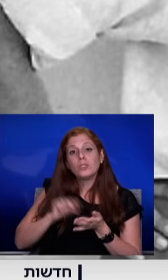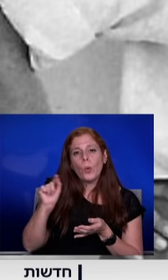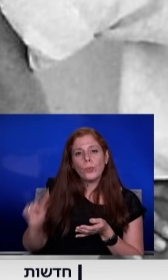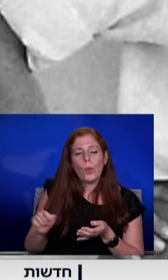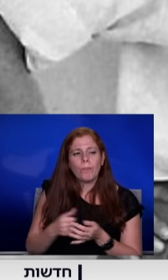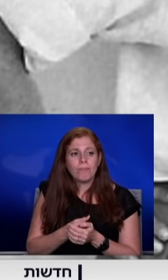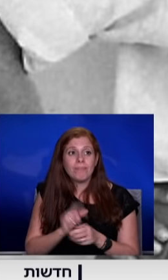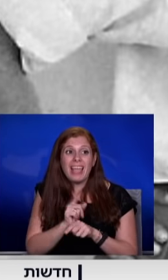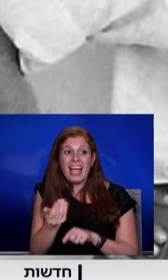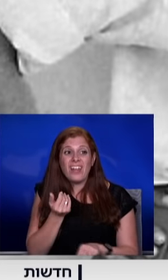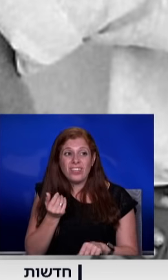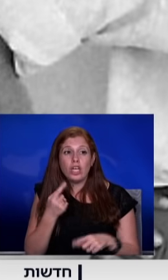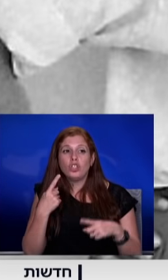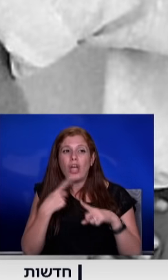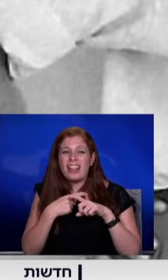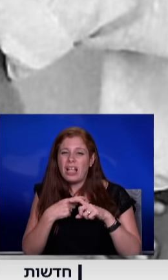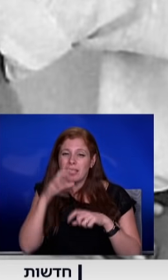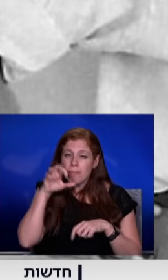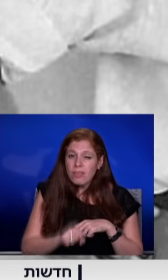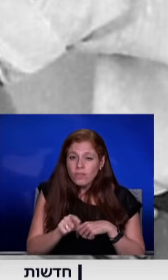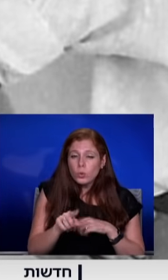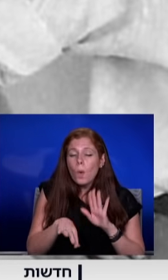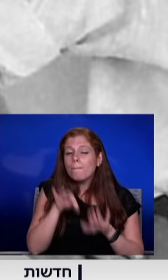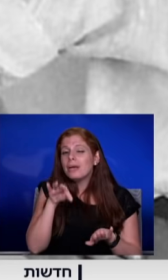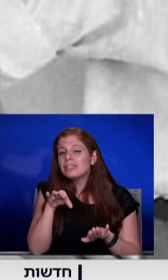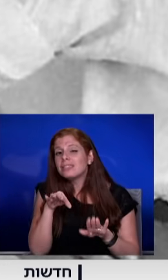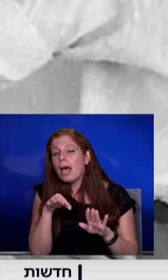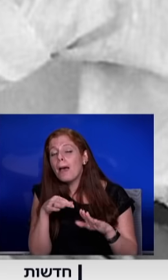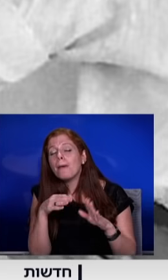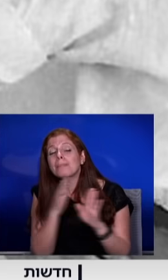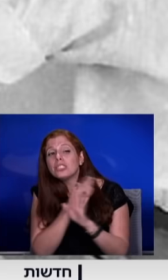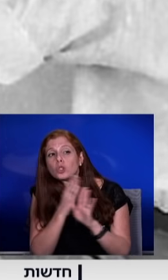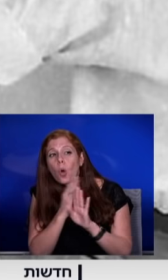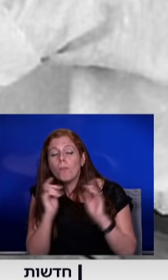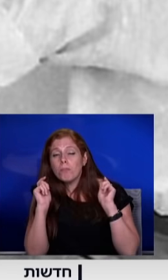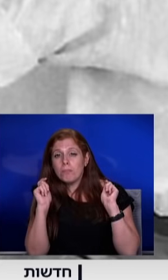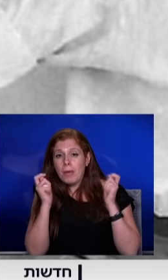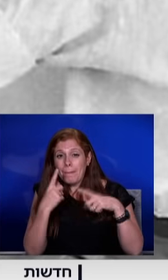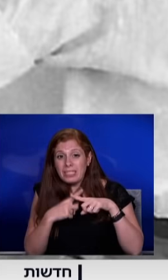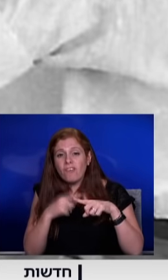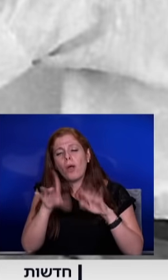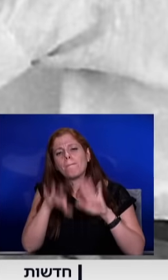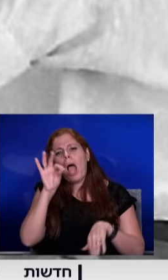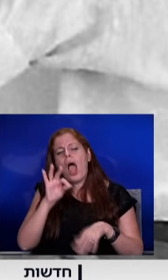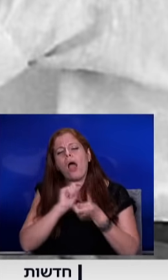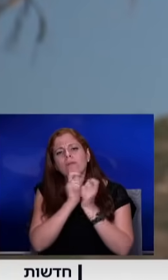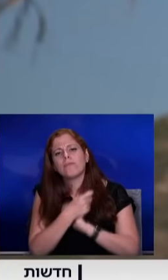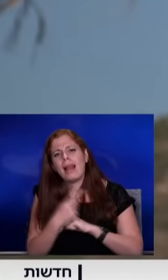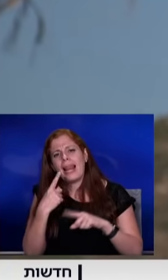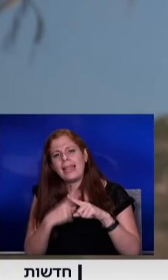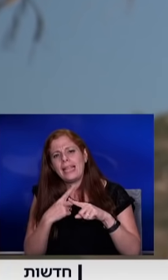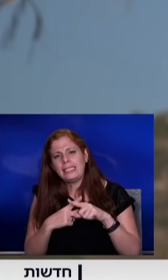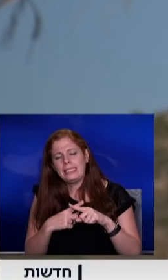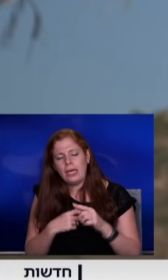רגע לפני שהנאצים סגרו עליו, הוא מצא מסתור במנזר קתולי, ושם בחר להתנצר. אחרונים